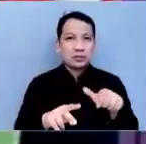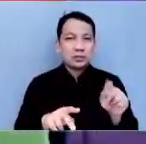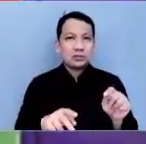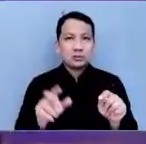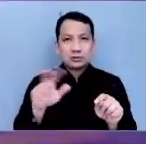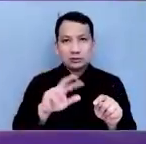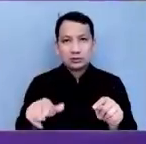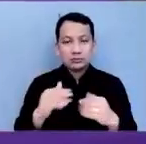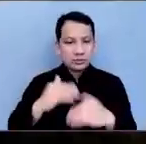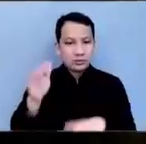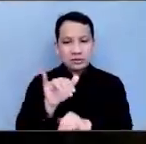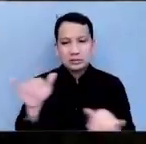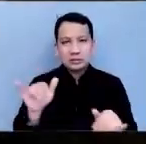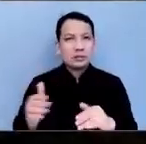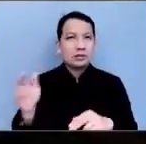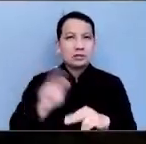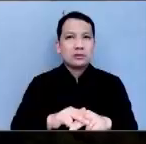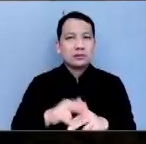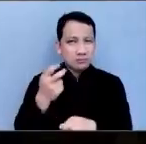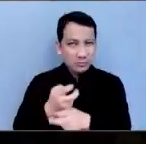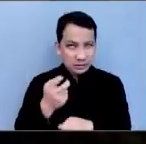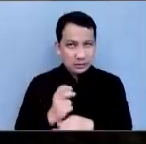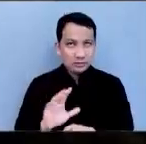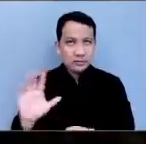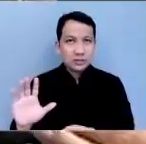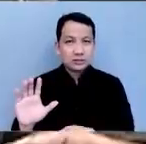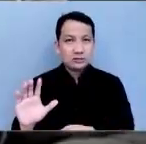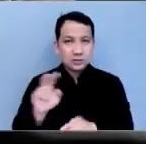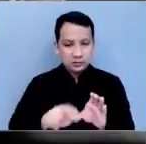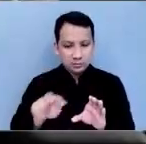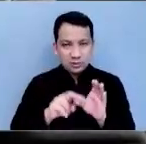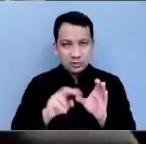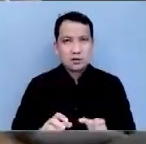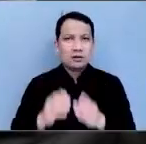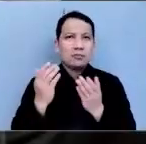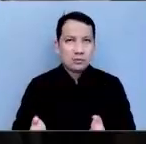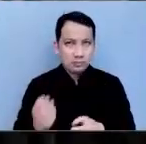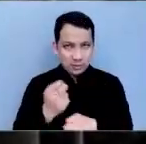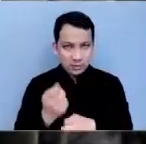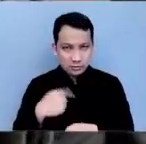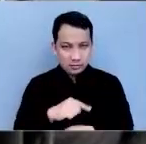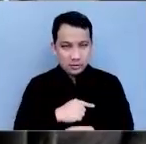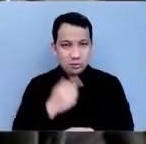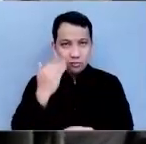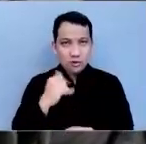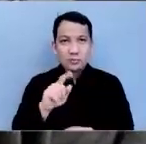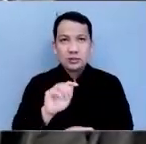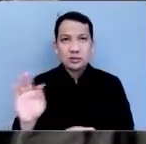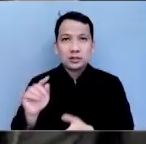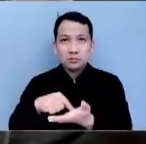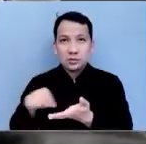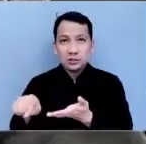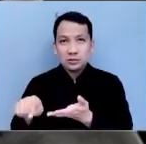ang pinakamataas na pasahe. Pasakit yan para sa mga pasahero. Mas mabigat po sa amin kasi bukod po sa tuition